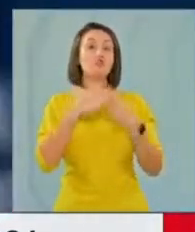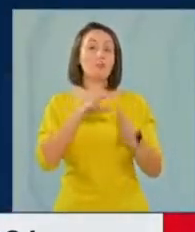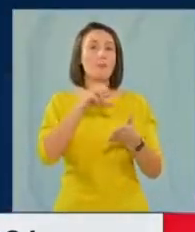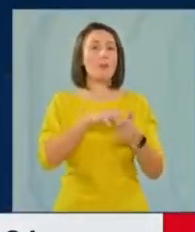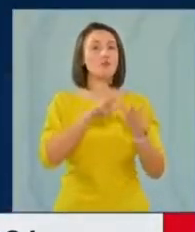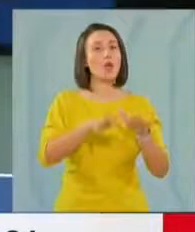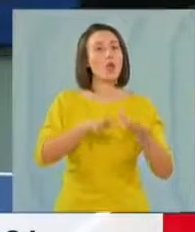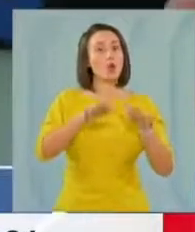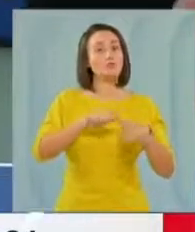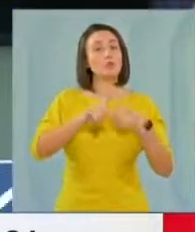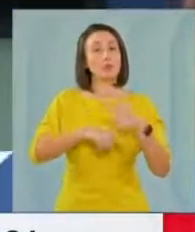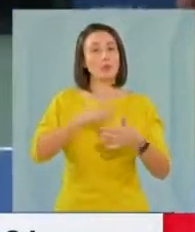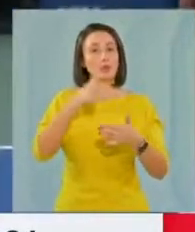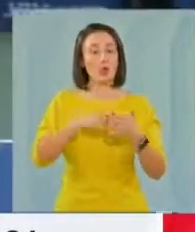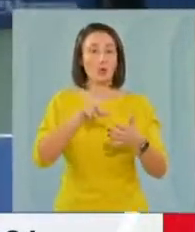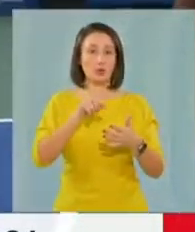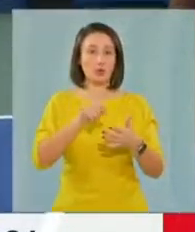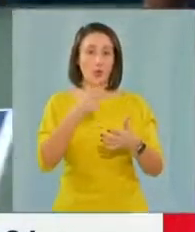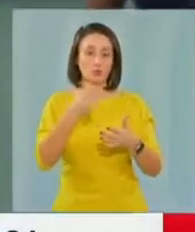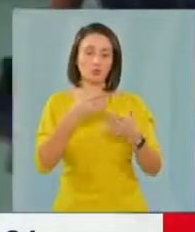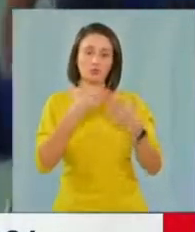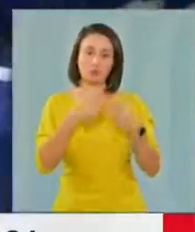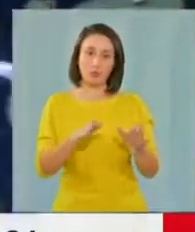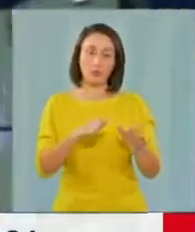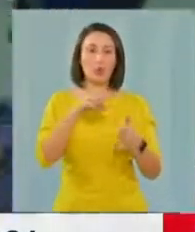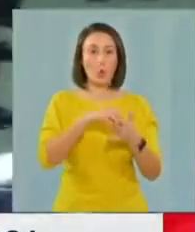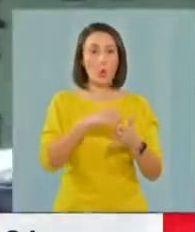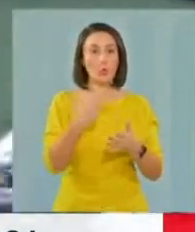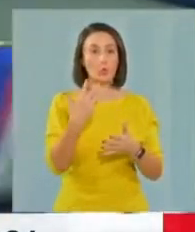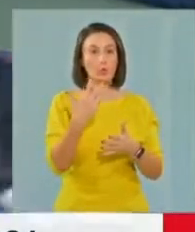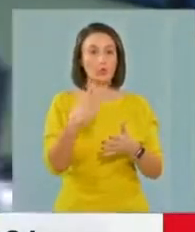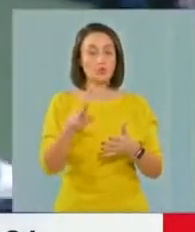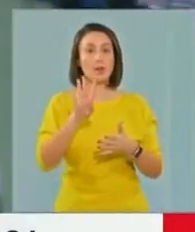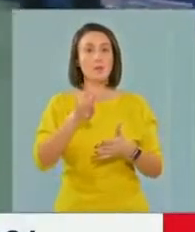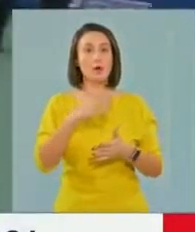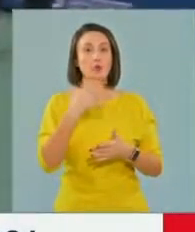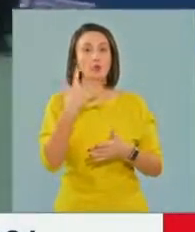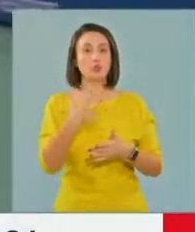2021 a debutat de pe locul 340 mondial.